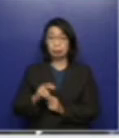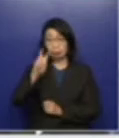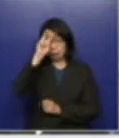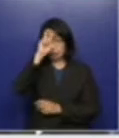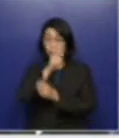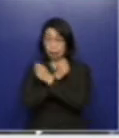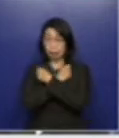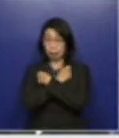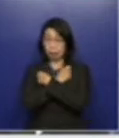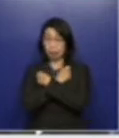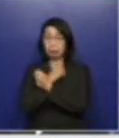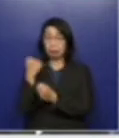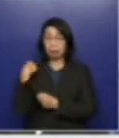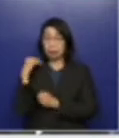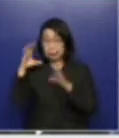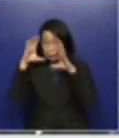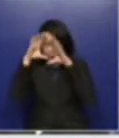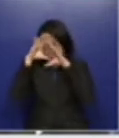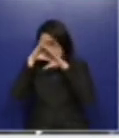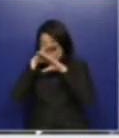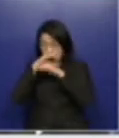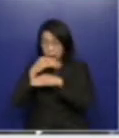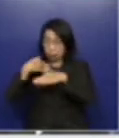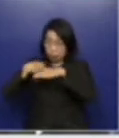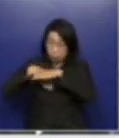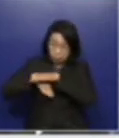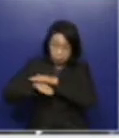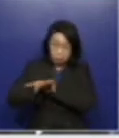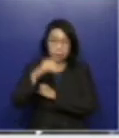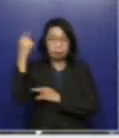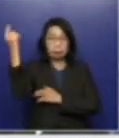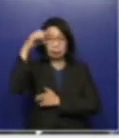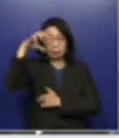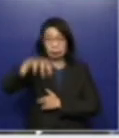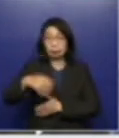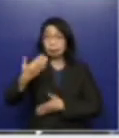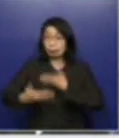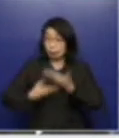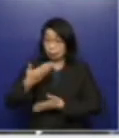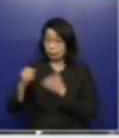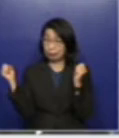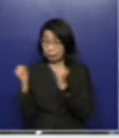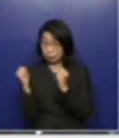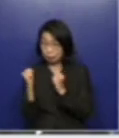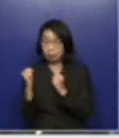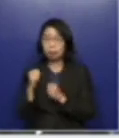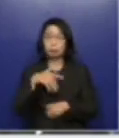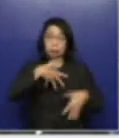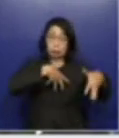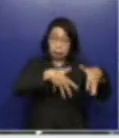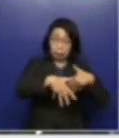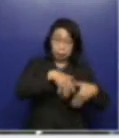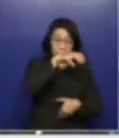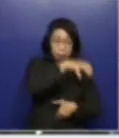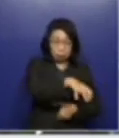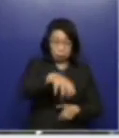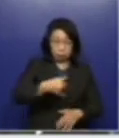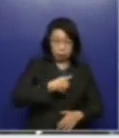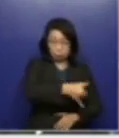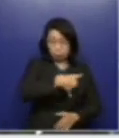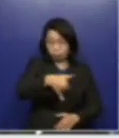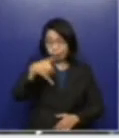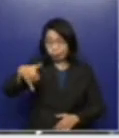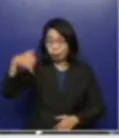ลักลอบออกป่าไปเที่ยวห้างสรรพสินค้าไปเดินตามที่สาธารณะข้อเท็จจริงไม่ทราบรายงานข่าวเป็นยังไ